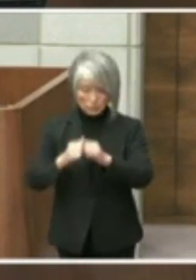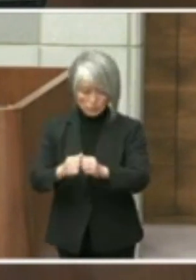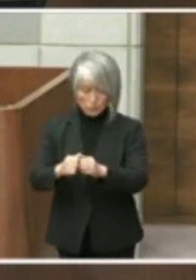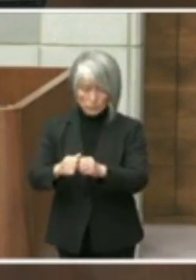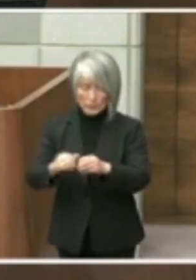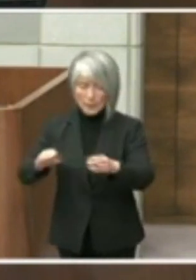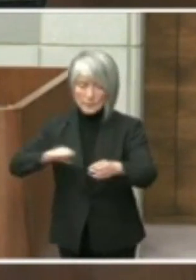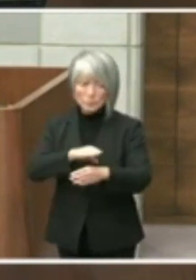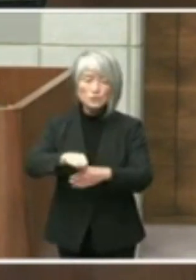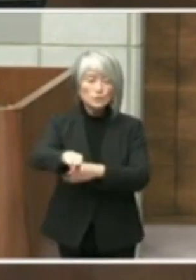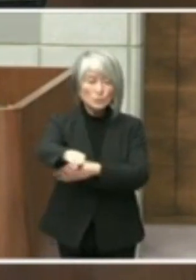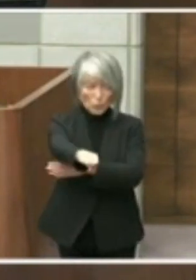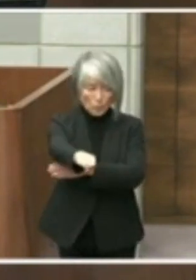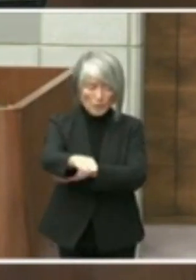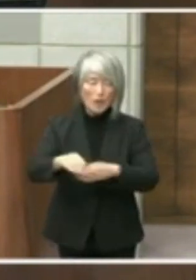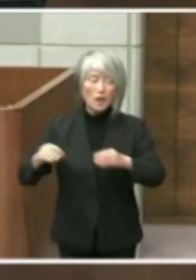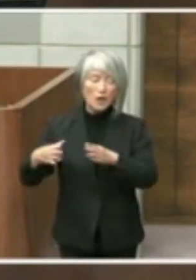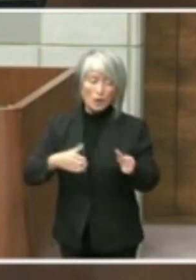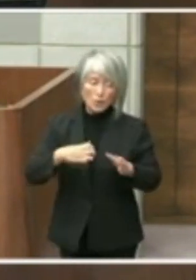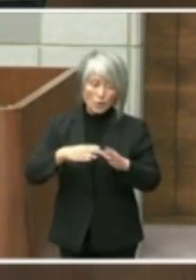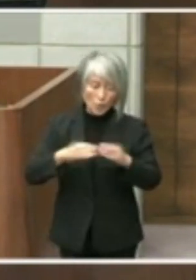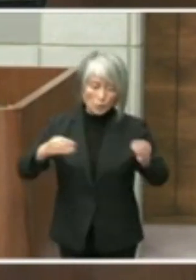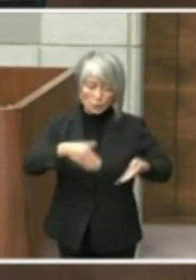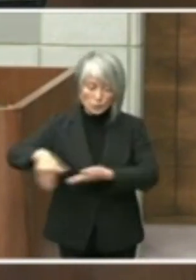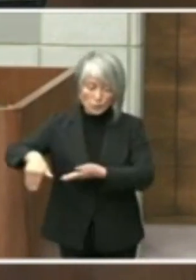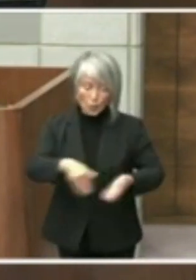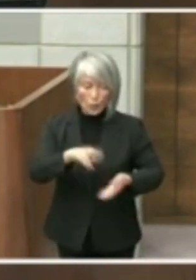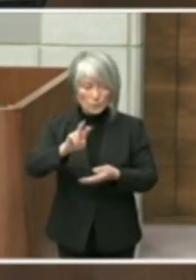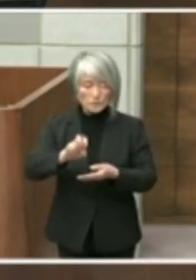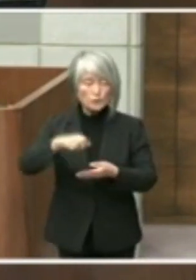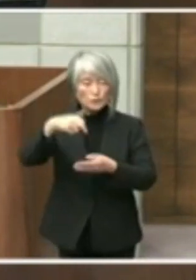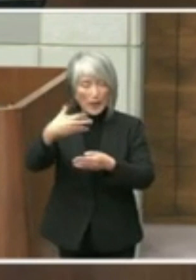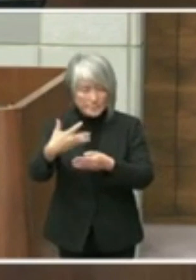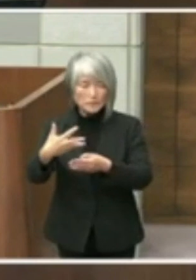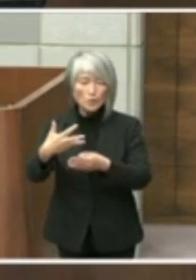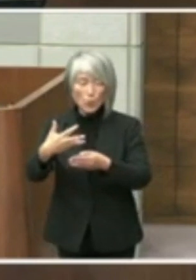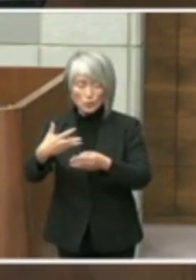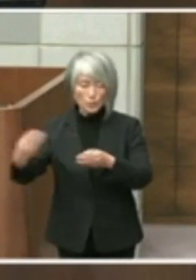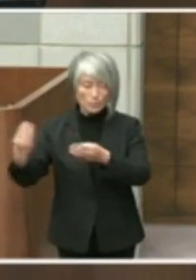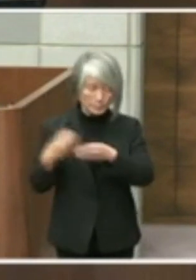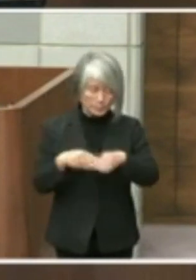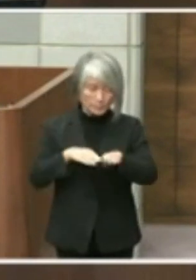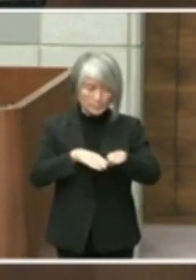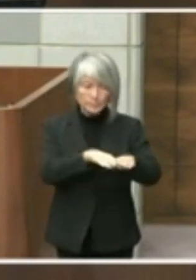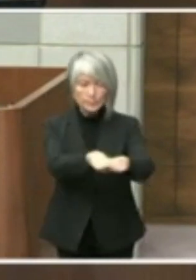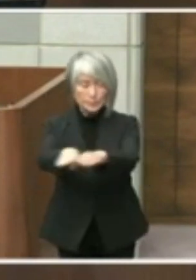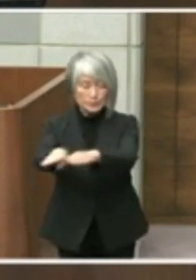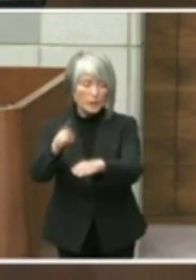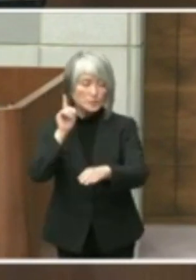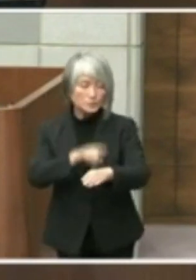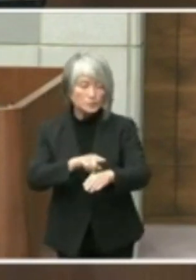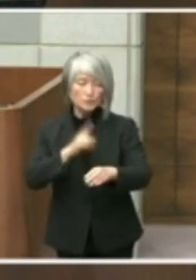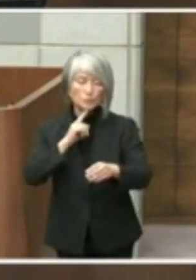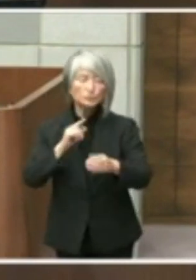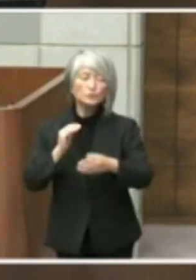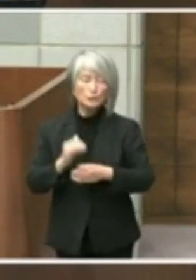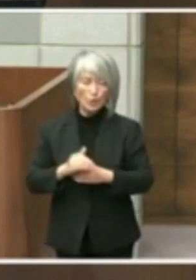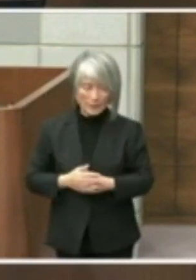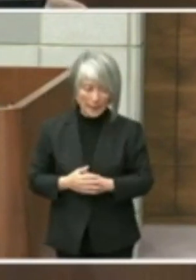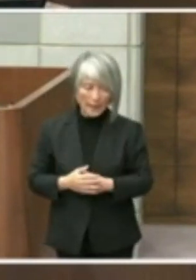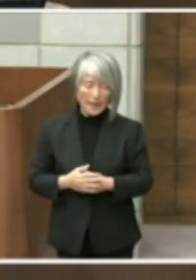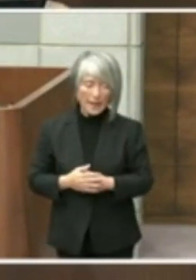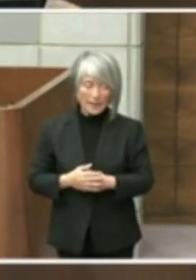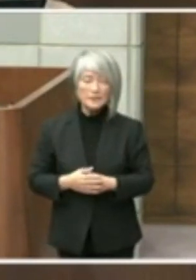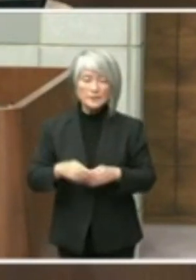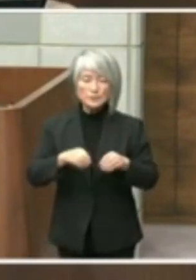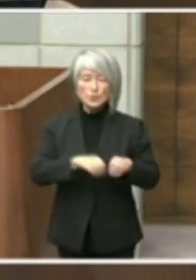として国道28号へのアクセスが容易であることなどから、同基本計画で示された候補地が移転